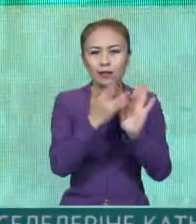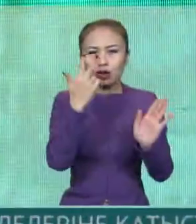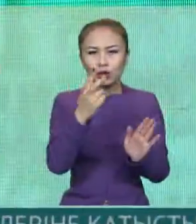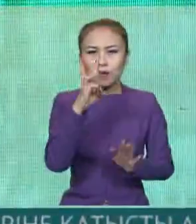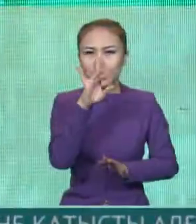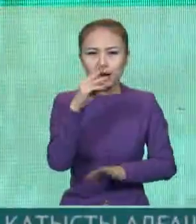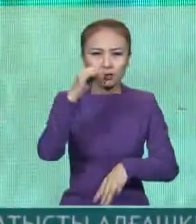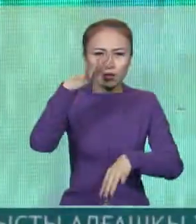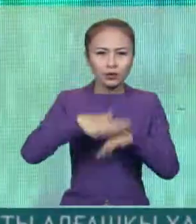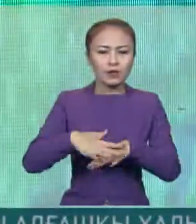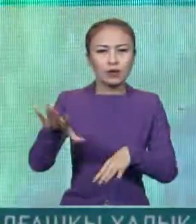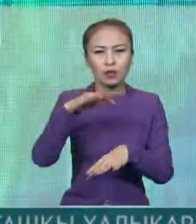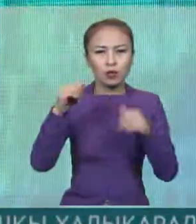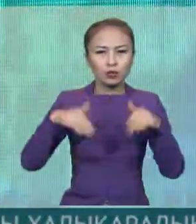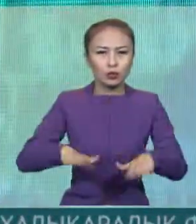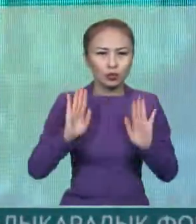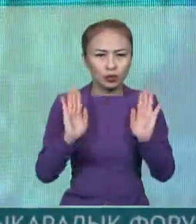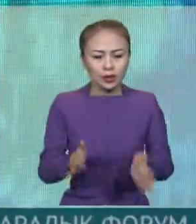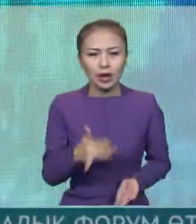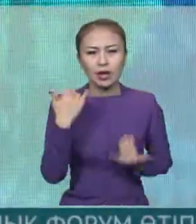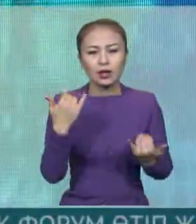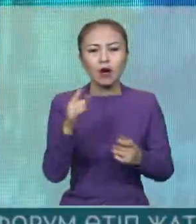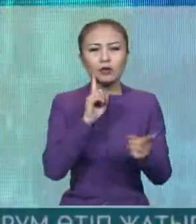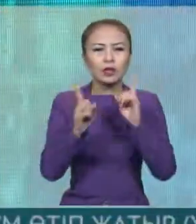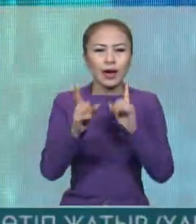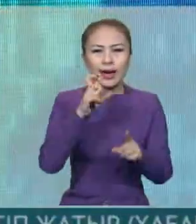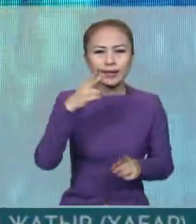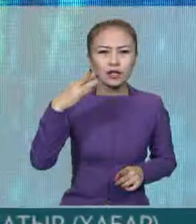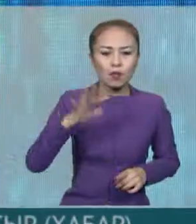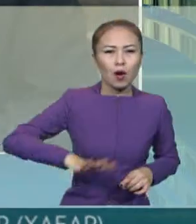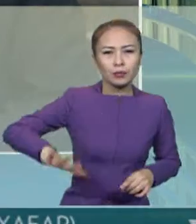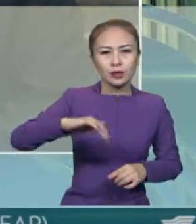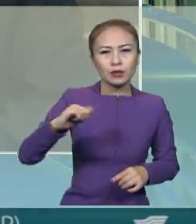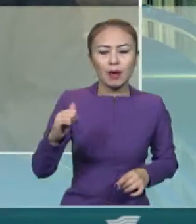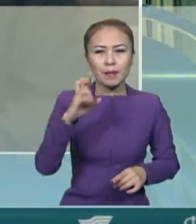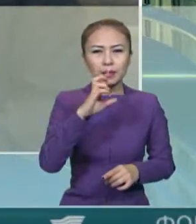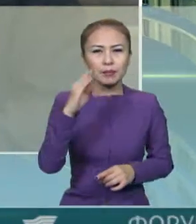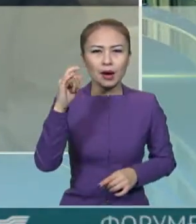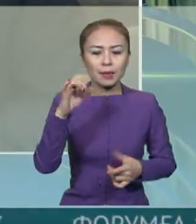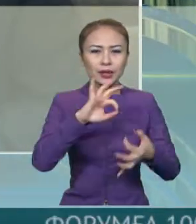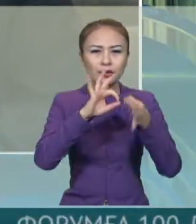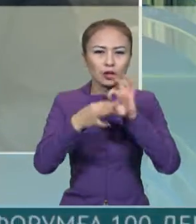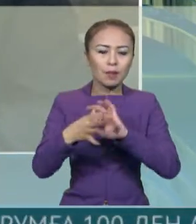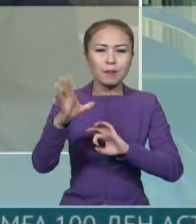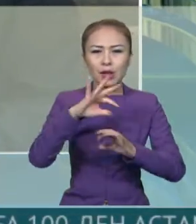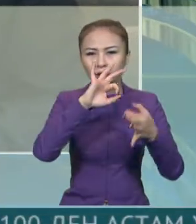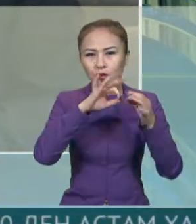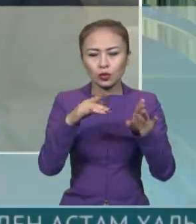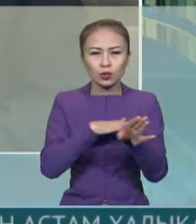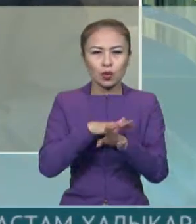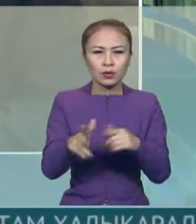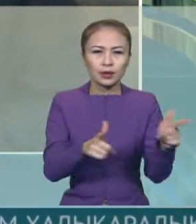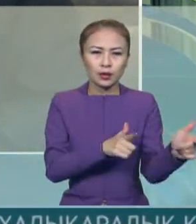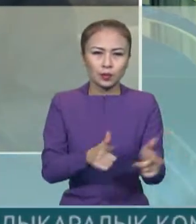астам инвестицияларға қол жеткізіледі деп күтіледі. Форум өтіп жатқан экспо алаңындағы әріптесім Жұрағат Баман жиында айтылғанның бәрін толық